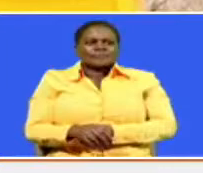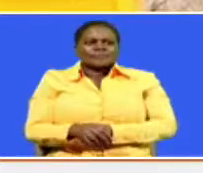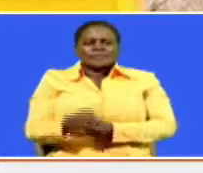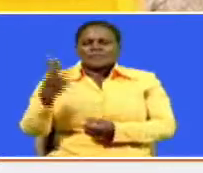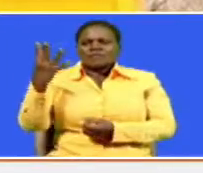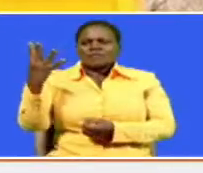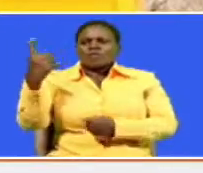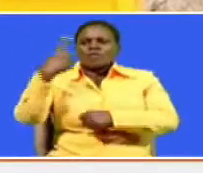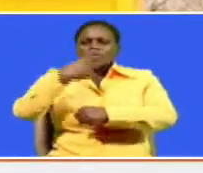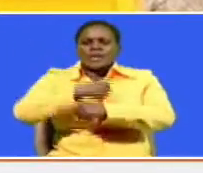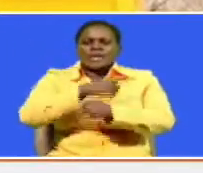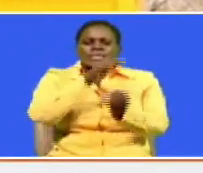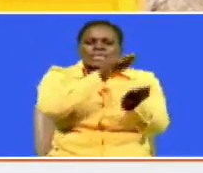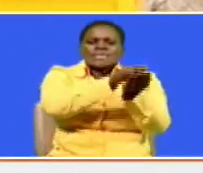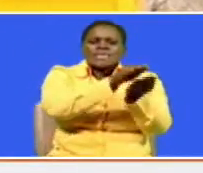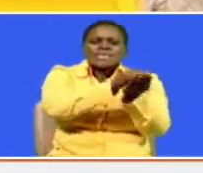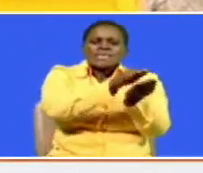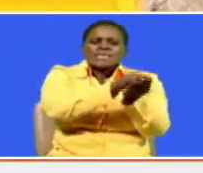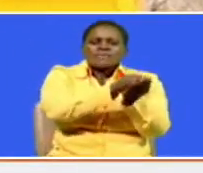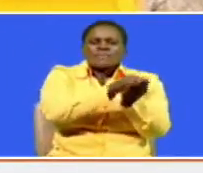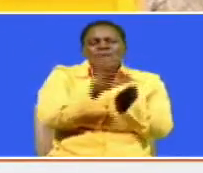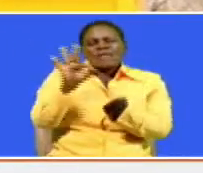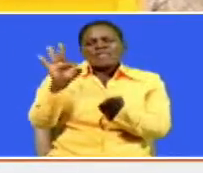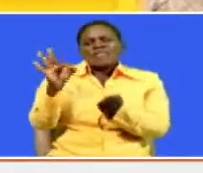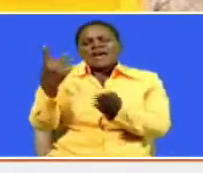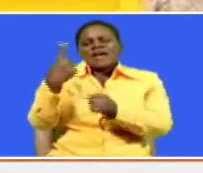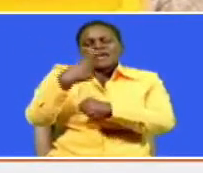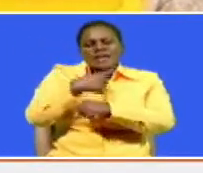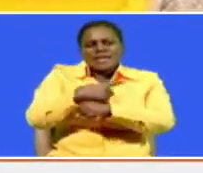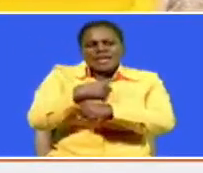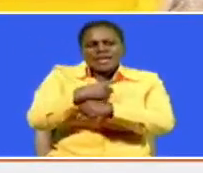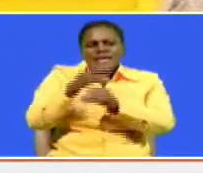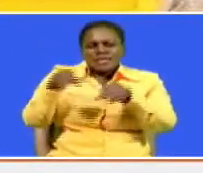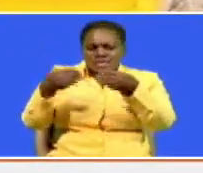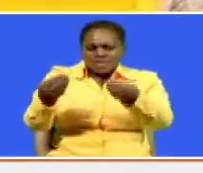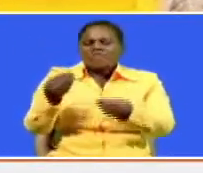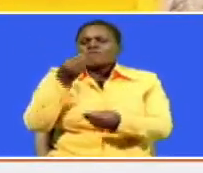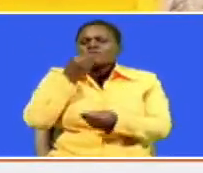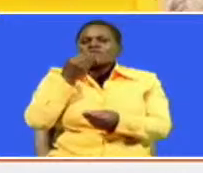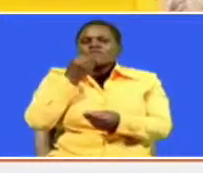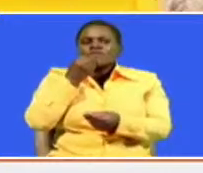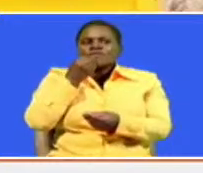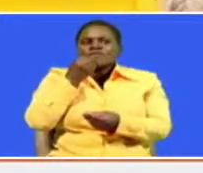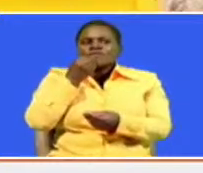siku 4. Alafu ni siku 3 ya 4 tunawekea sasa.